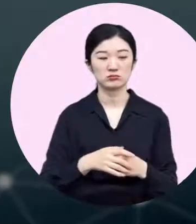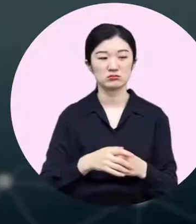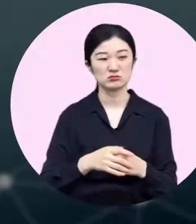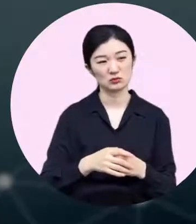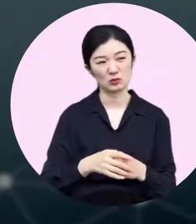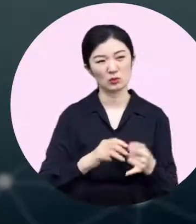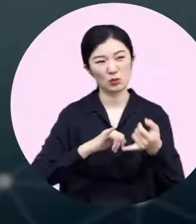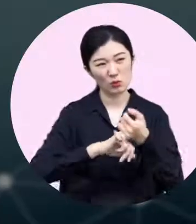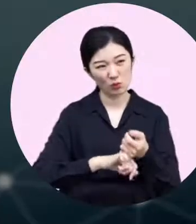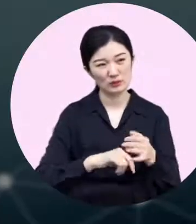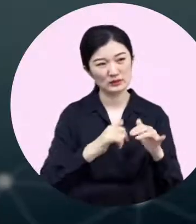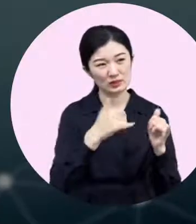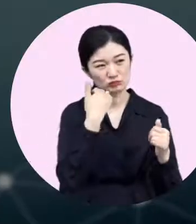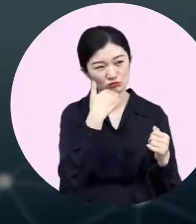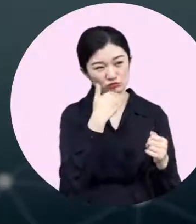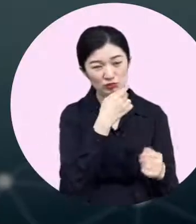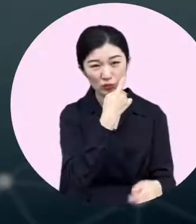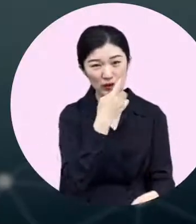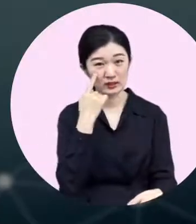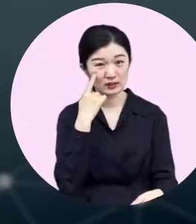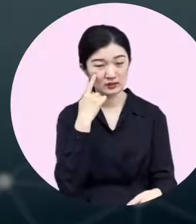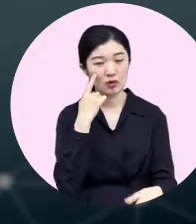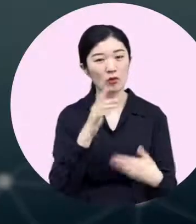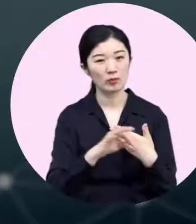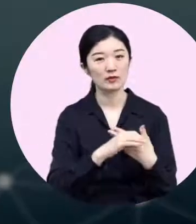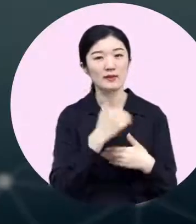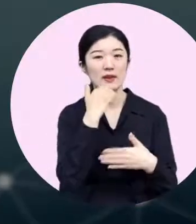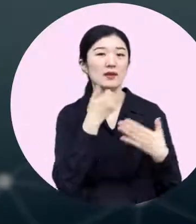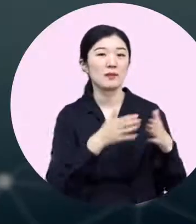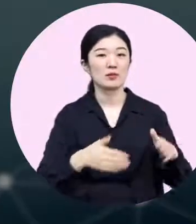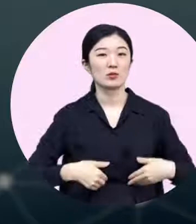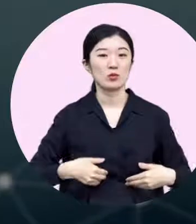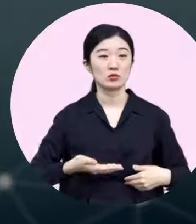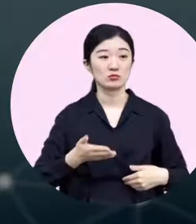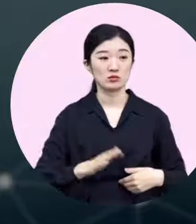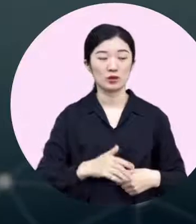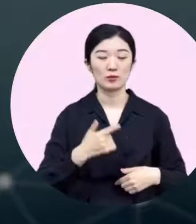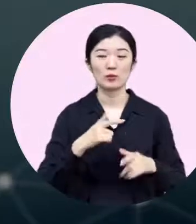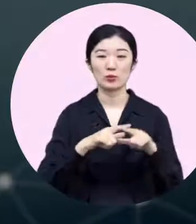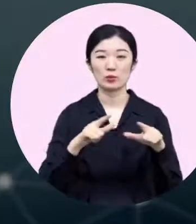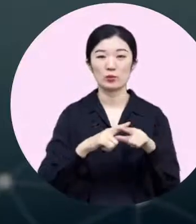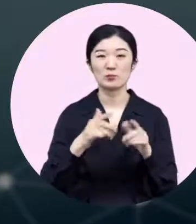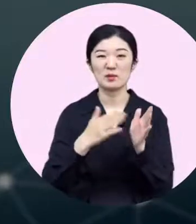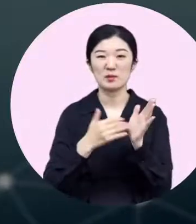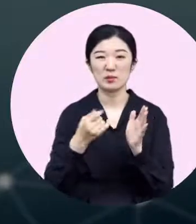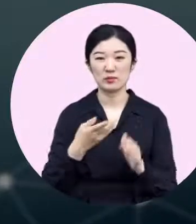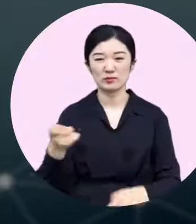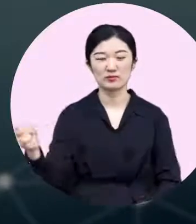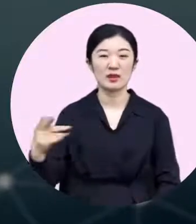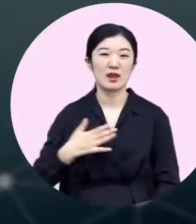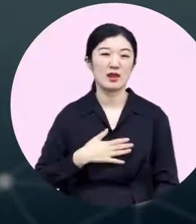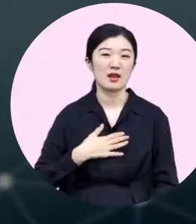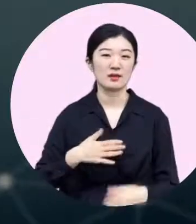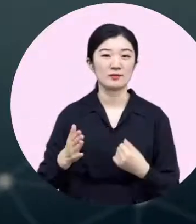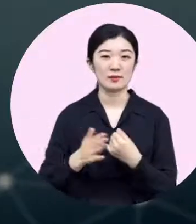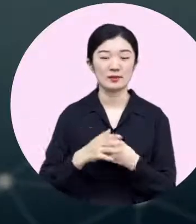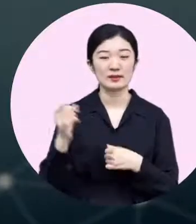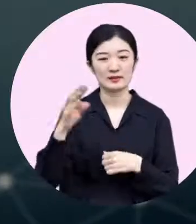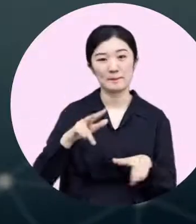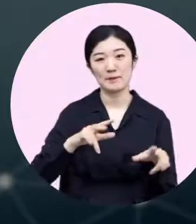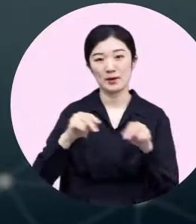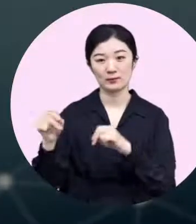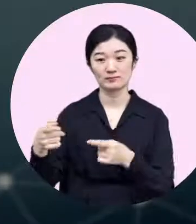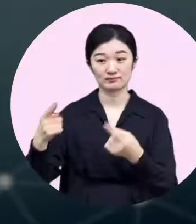거니까 대기실 사용을 안 하셔도 상관없습니다. 네, 저는 일단은 하는 걸로 한번 체크를 해 넣어 볼게요. 그리고 호스트 비디오 켜기, 참가자